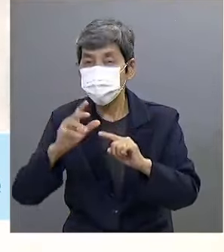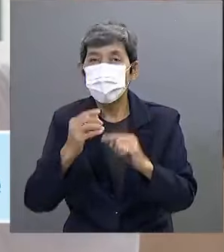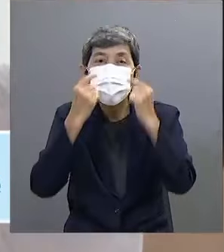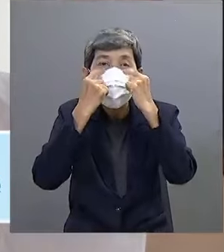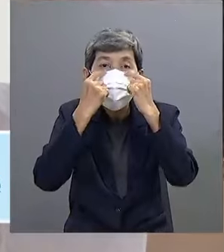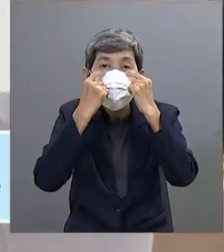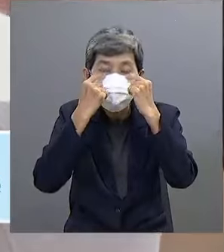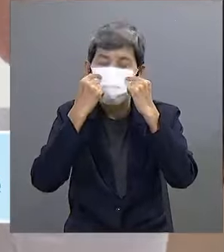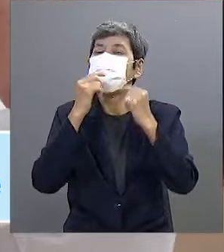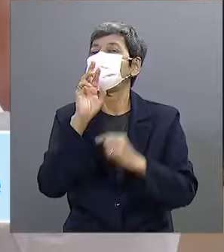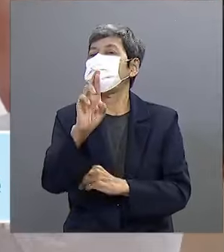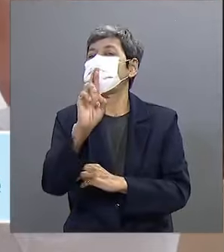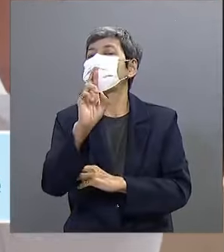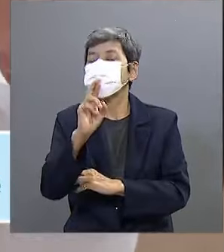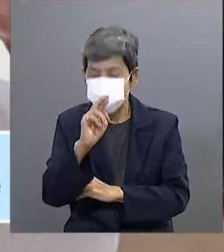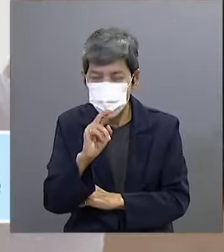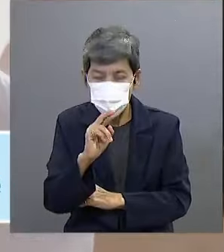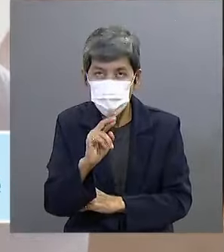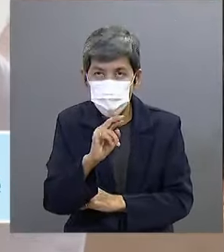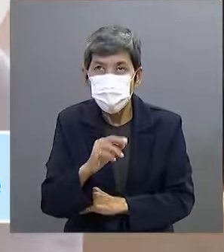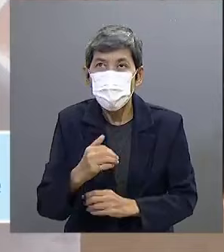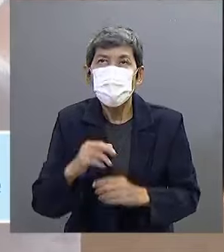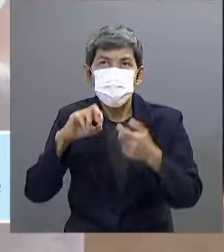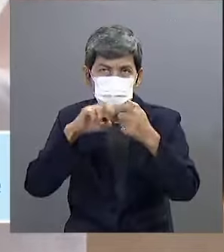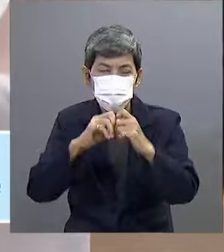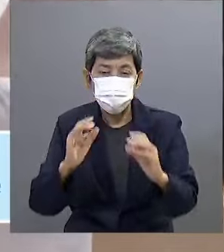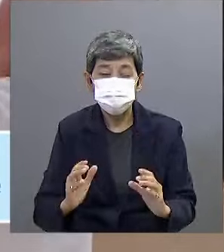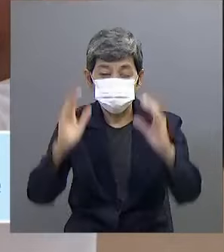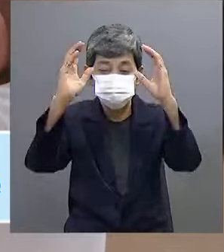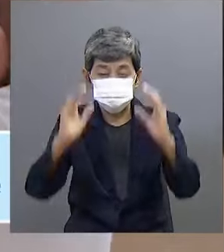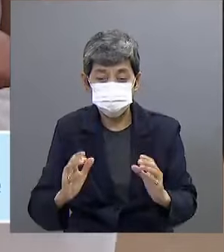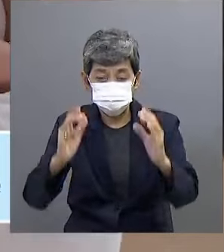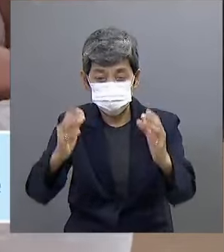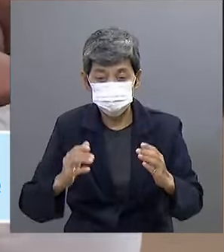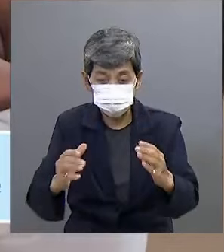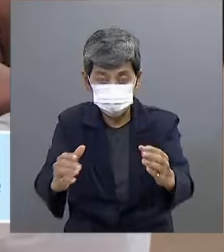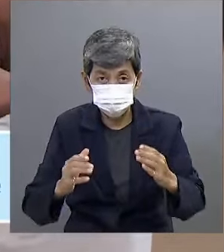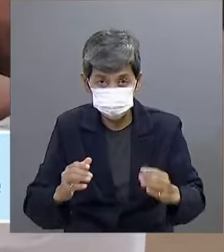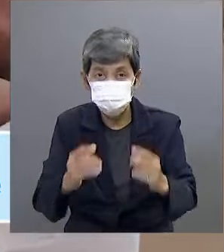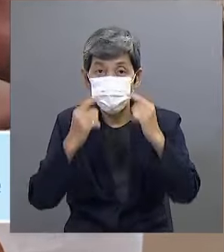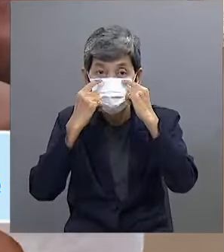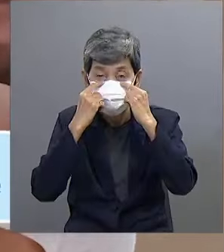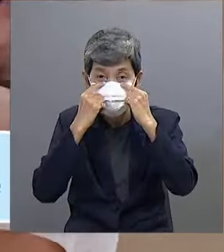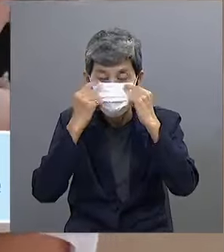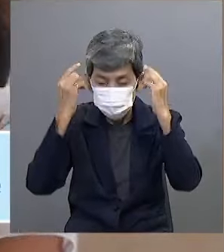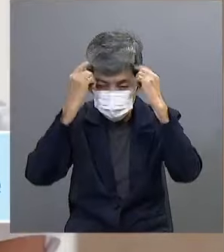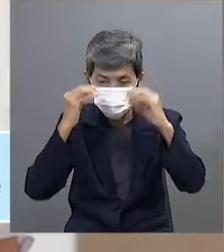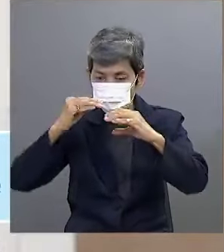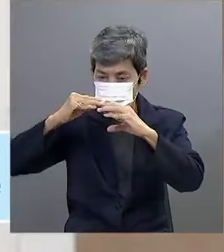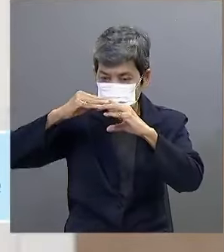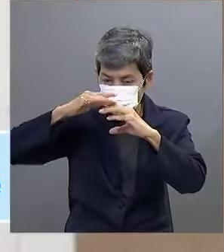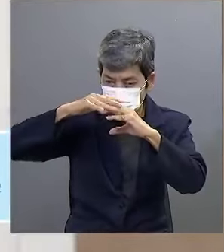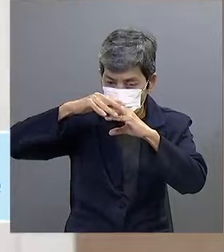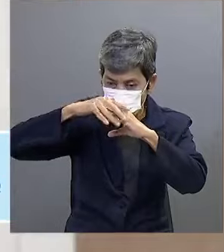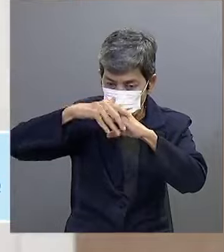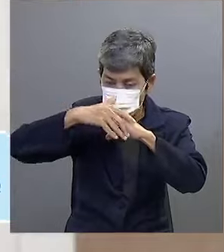ร่วมด้วยค่ะเพราะฉะนั้นจะเกิดมีการช้ำแล้วก็มีเลือดออกในสมองแล้วก็ที่ตัวบริเว